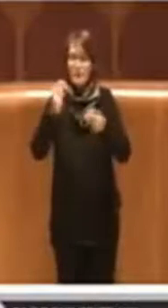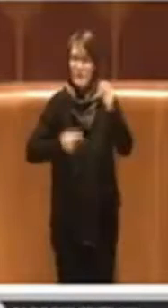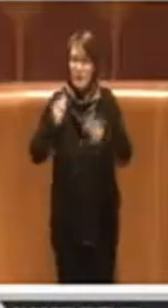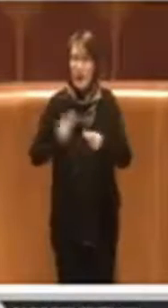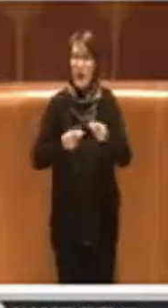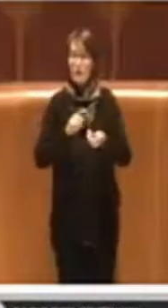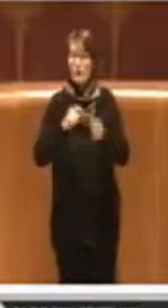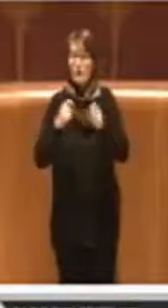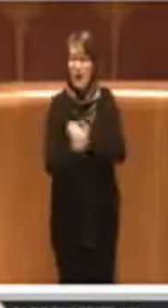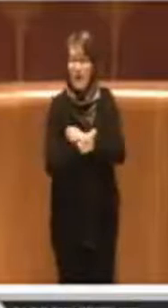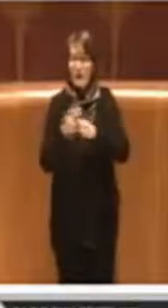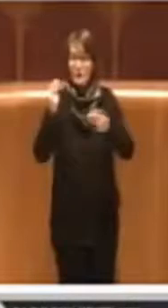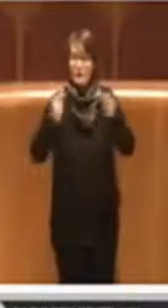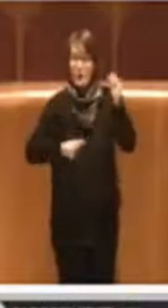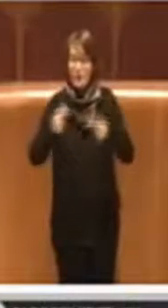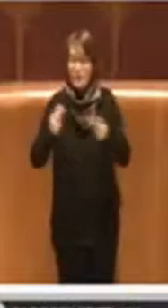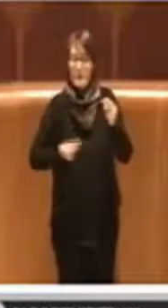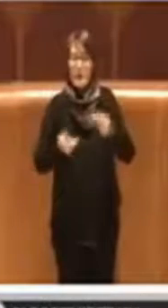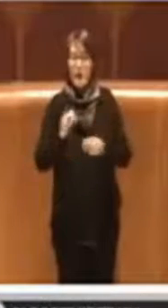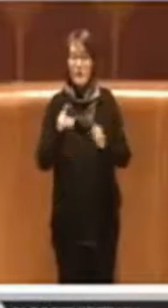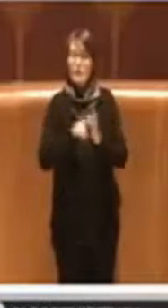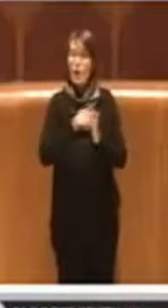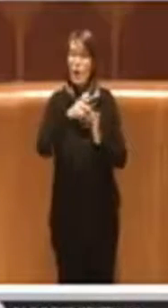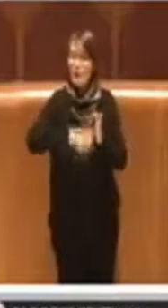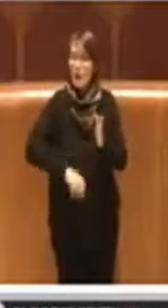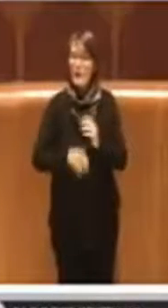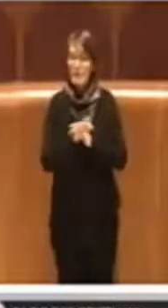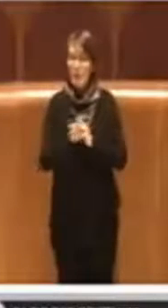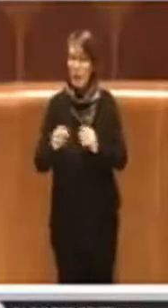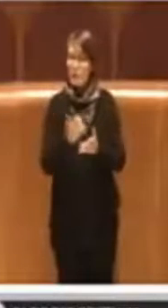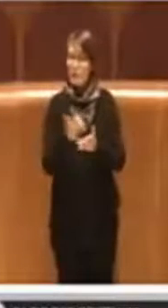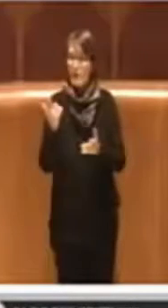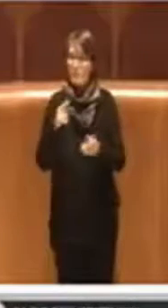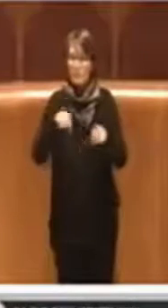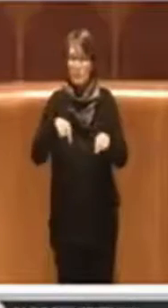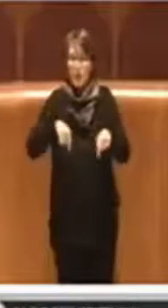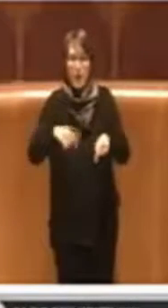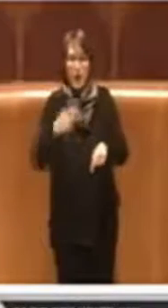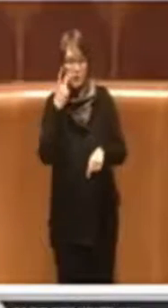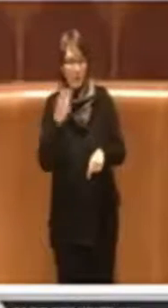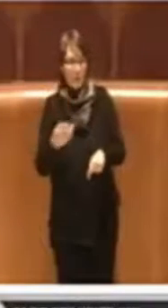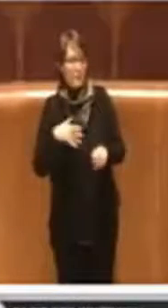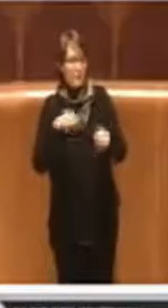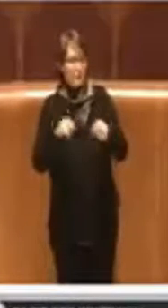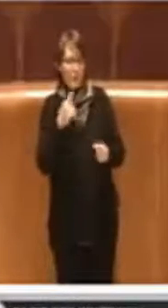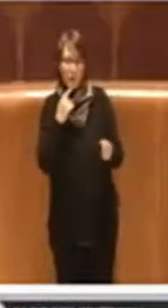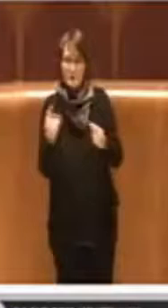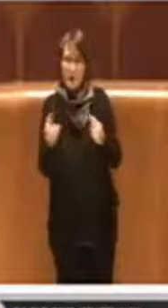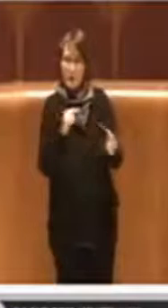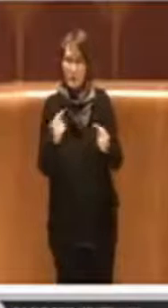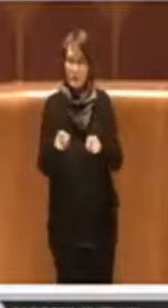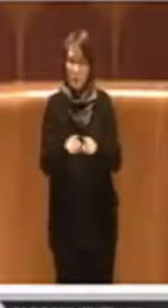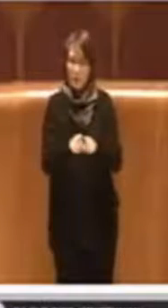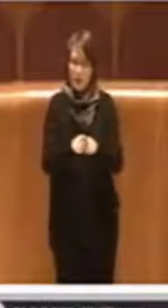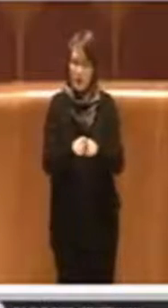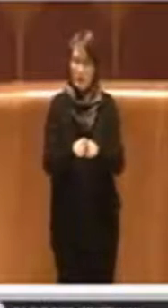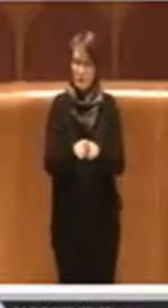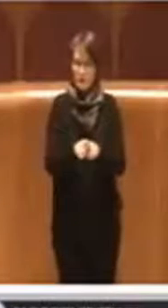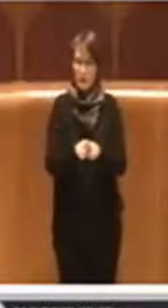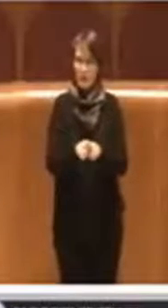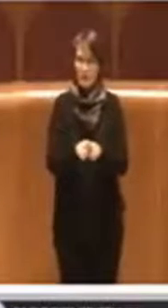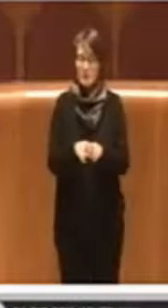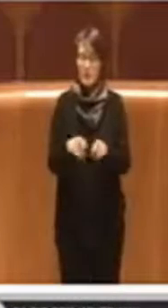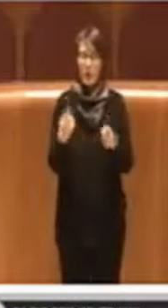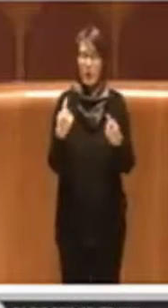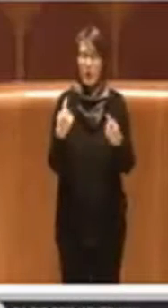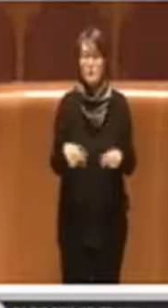bilancio, altre importanti delibere che, come abbiamo visto anche oggi, comunque abbiamo potuto trattare. E questo lo